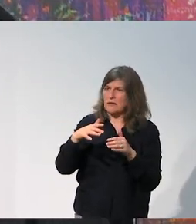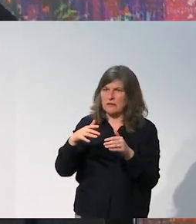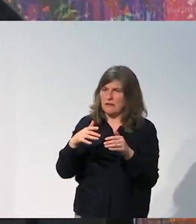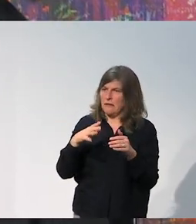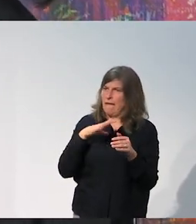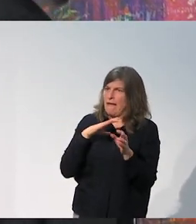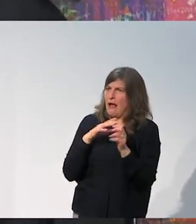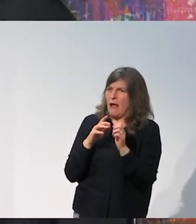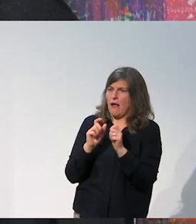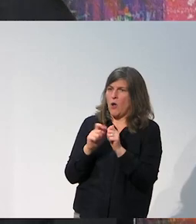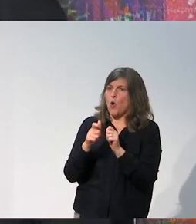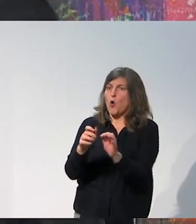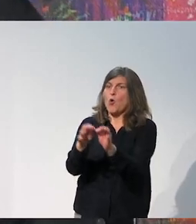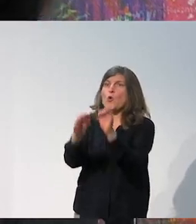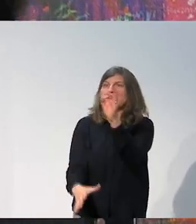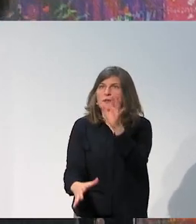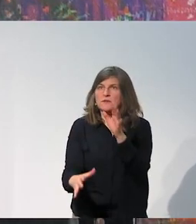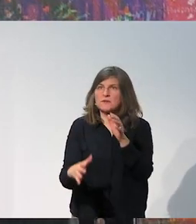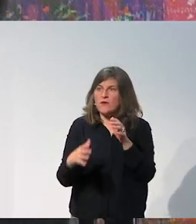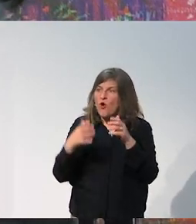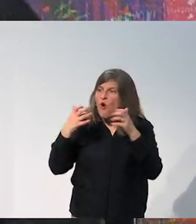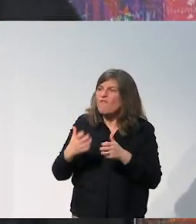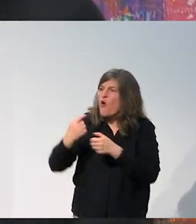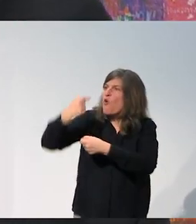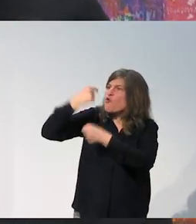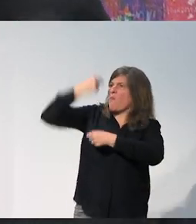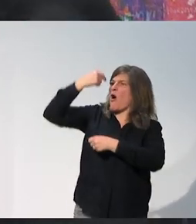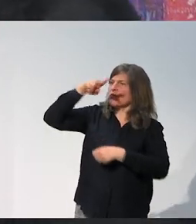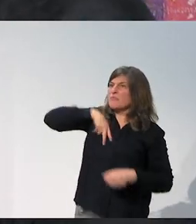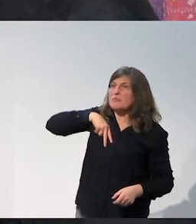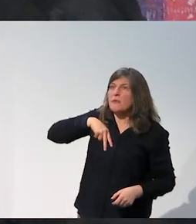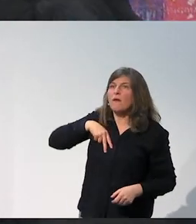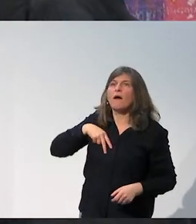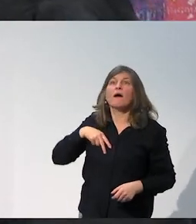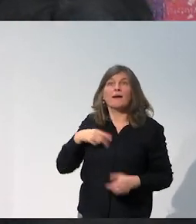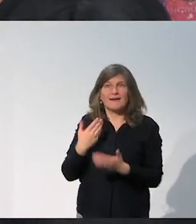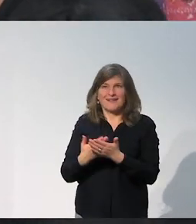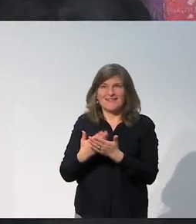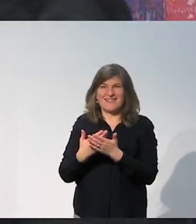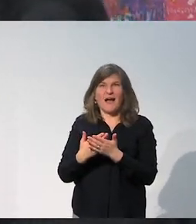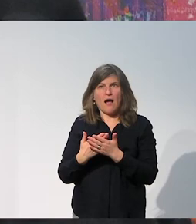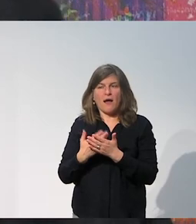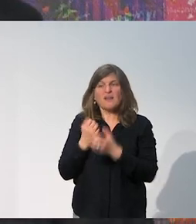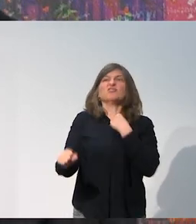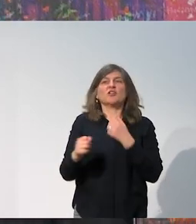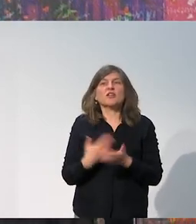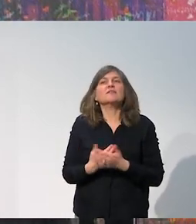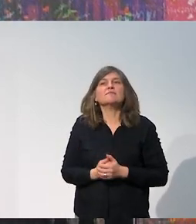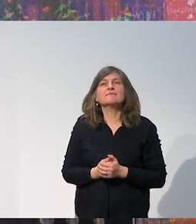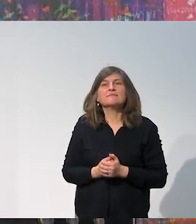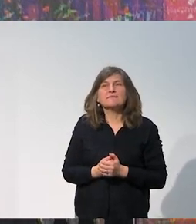touché. On voudrait le commander. Et c'est là... Où c'est bien embêtant pour cet homme, c'est